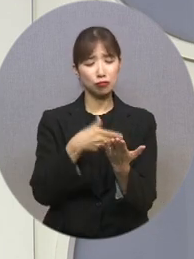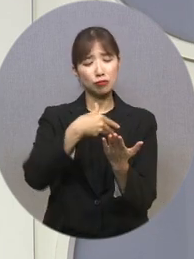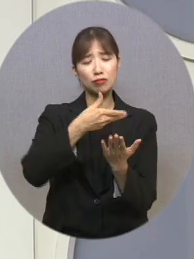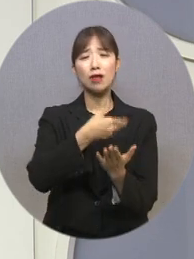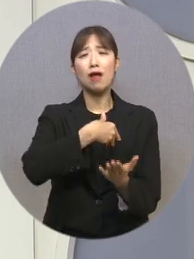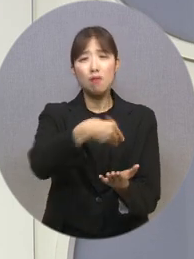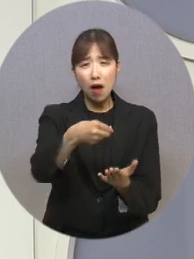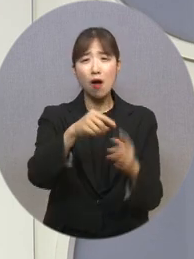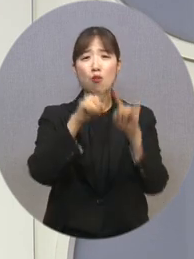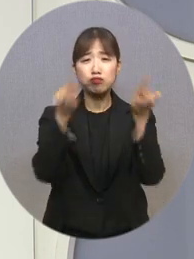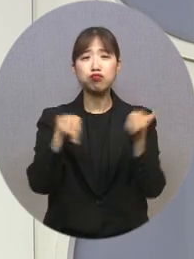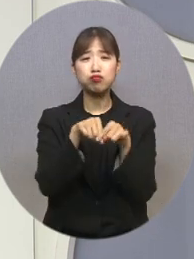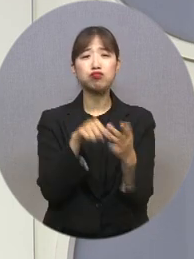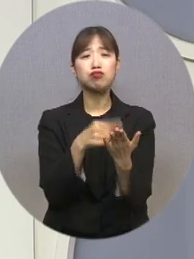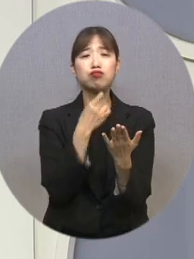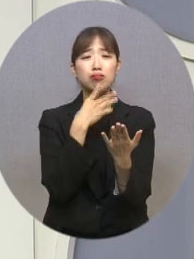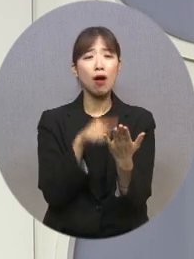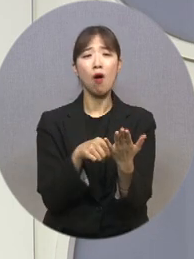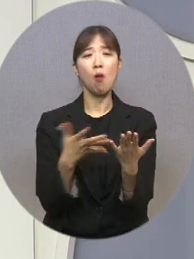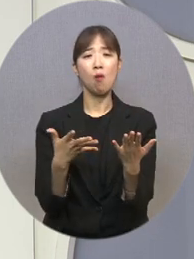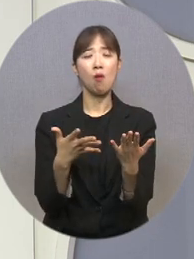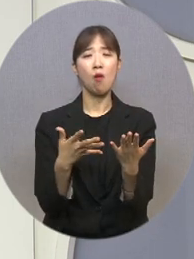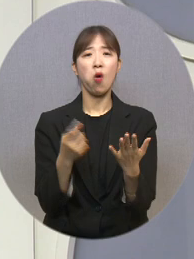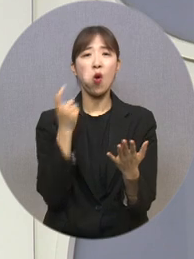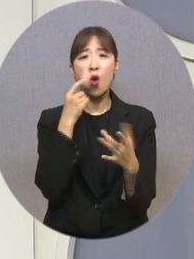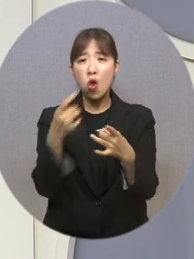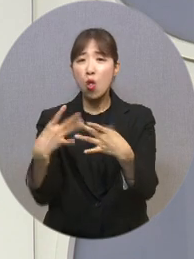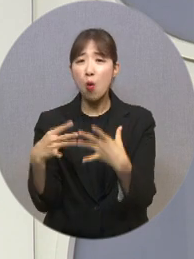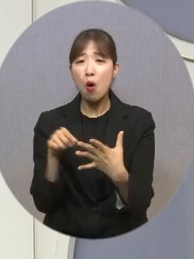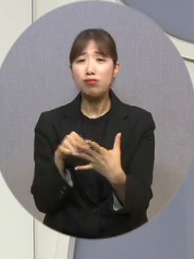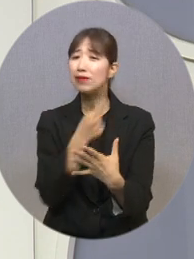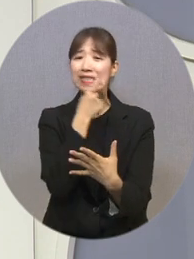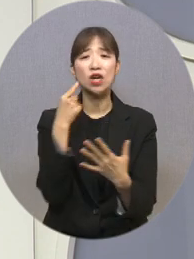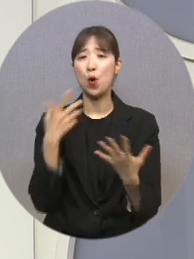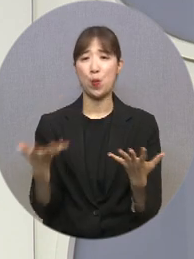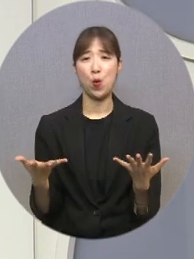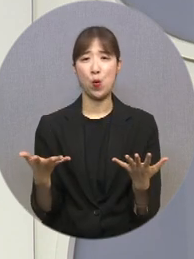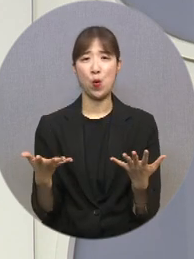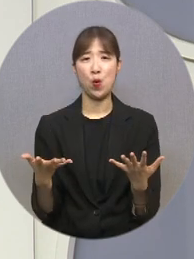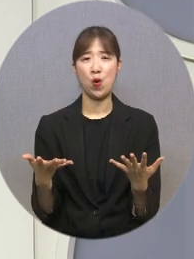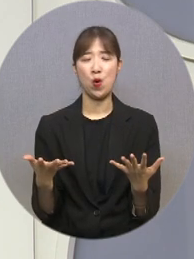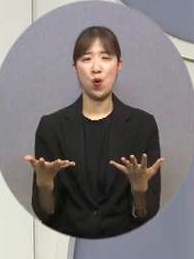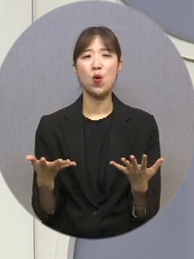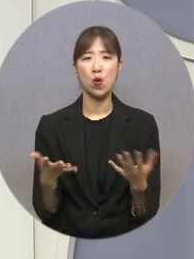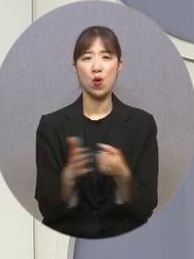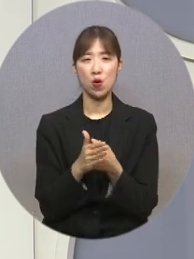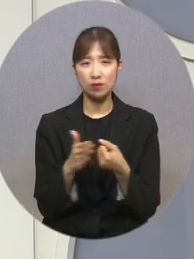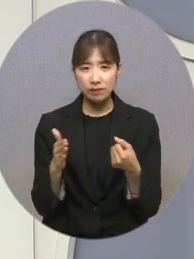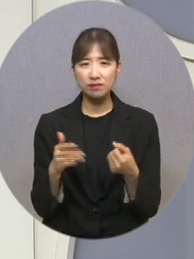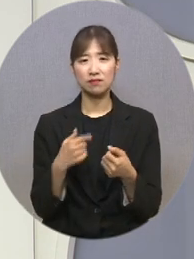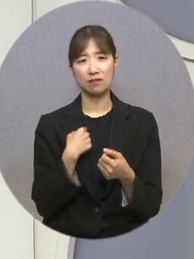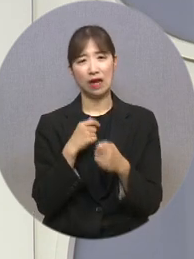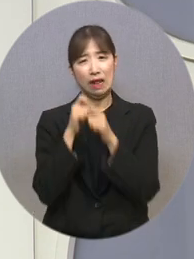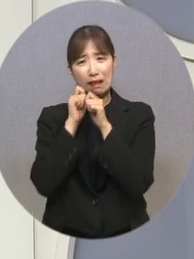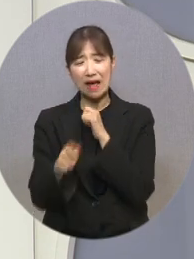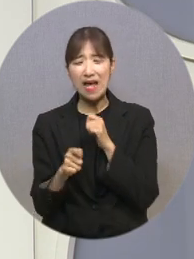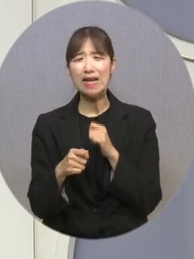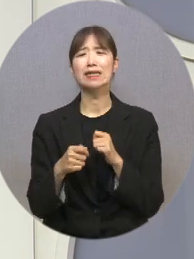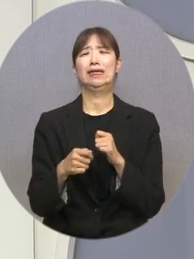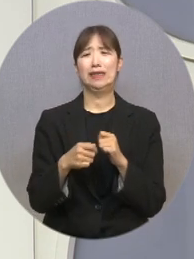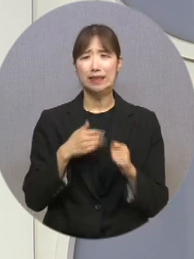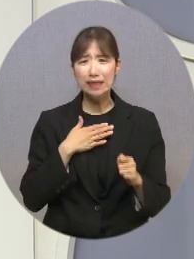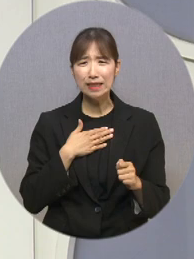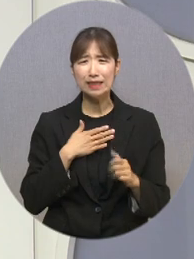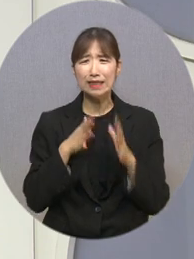받으면은 처분됐다는 처분 증거만 있지 중요한 기망 증거는 없는 거예요. 정작 이제 사기 당한 걸 알고